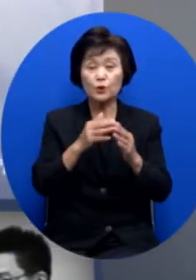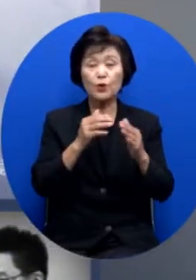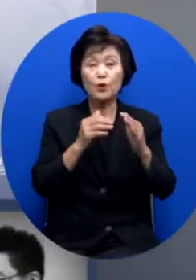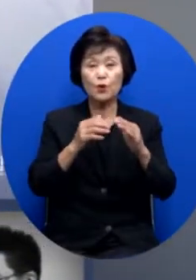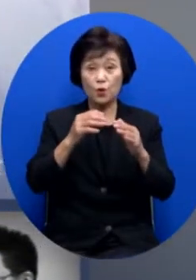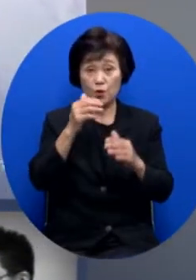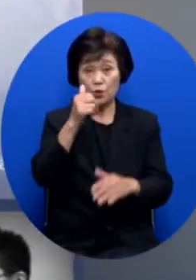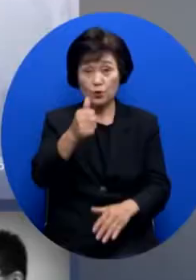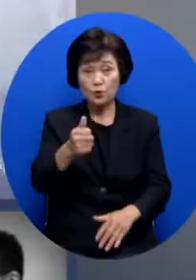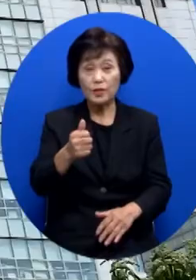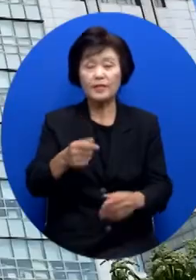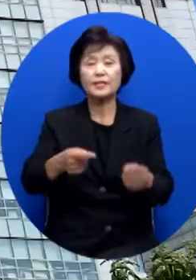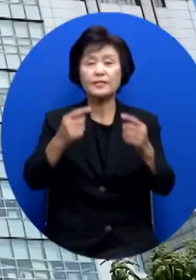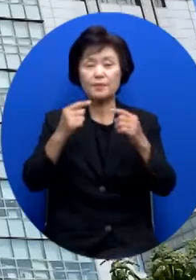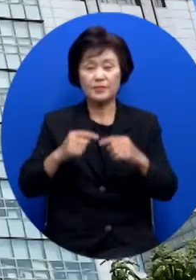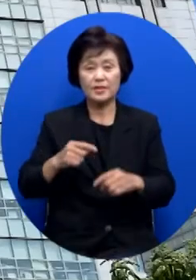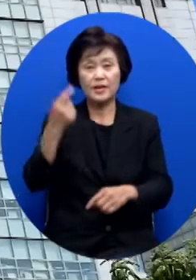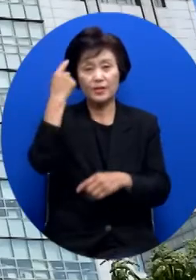참여할 계획입니다.